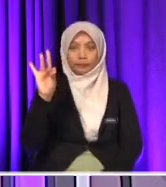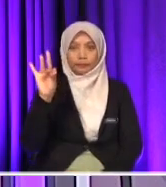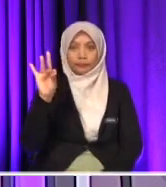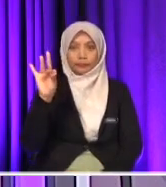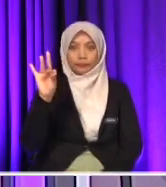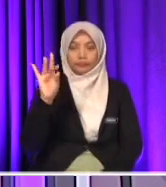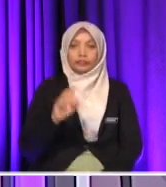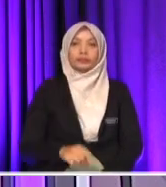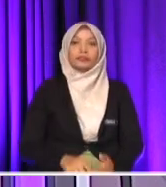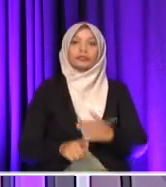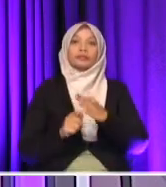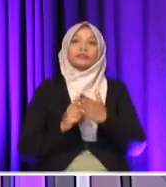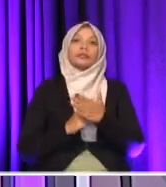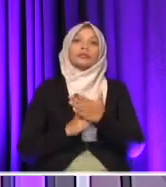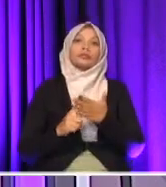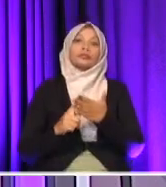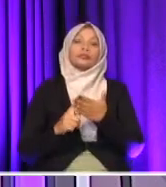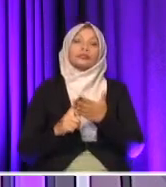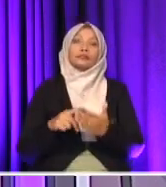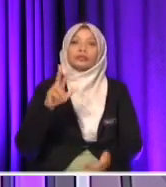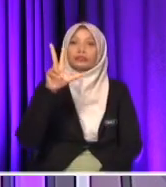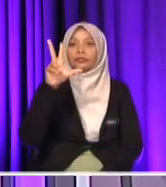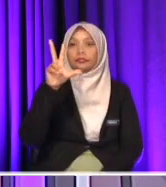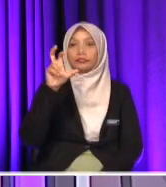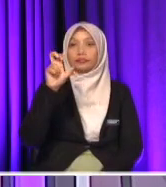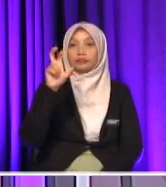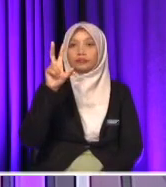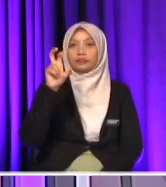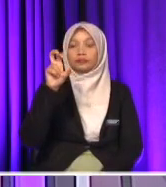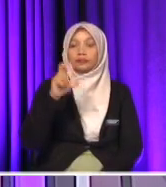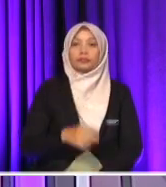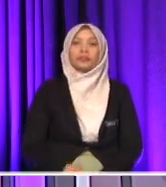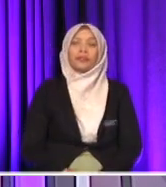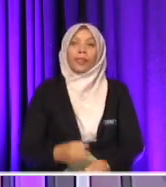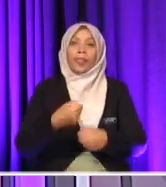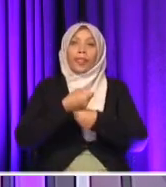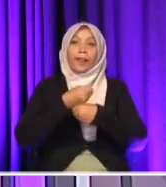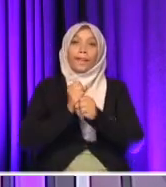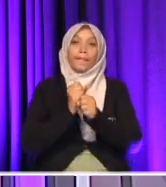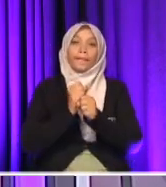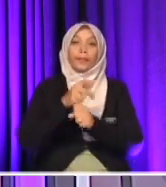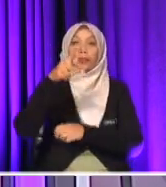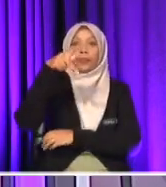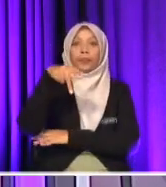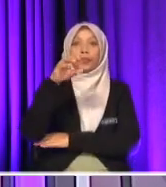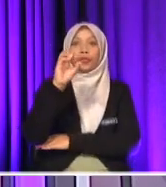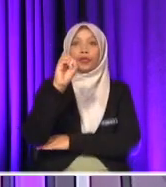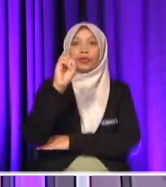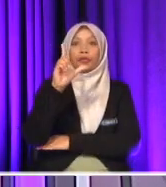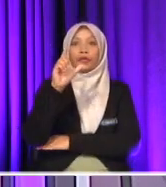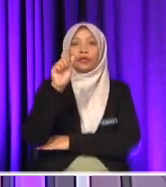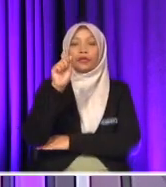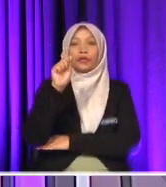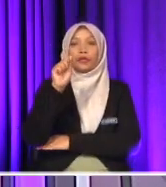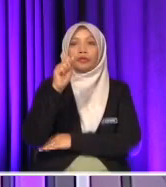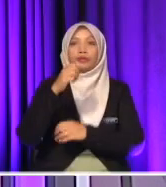dia adalah negatif 30. Okey, negatif 30. Ini saya kata tadi bentuk polar. So, bila segitiga di sini